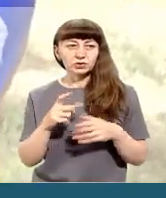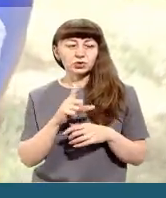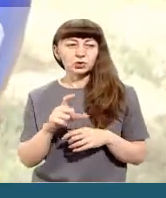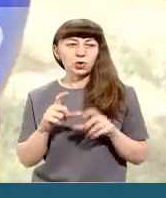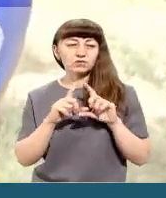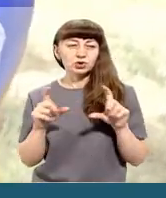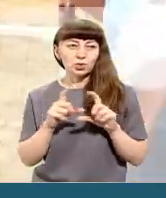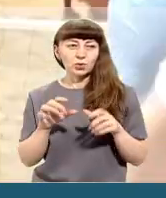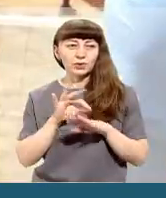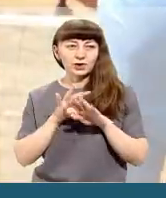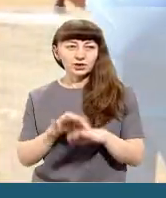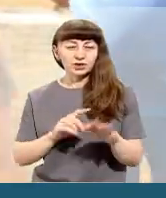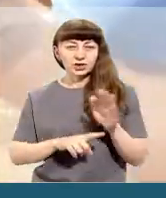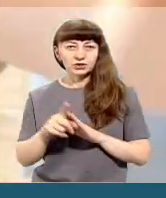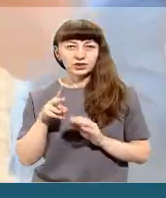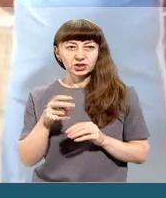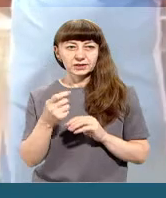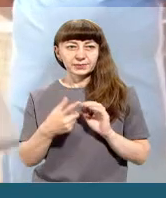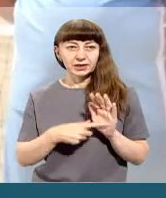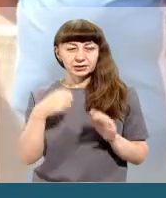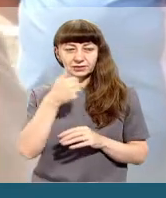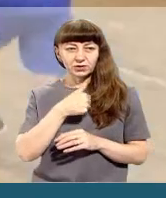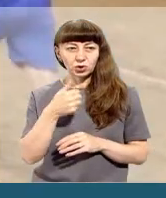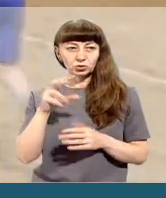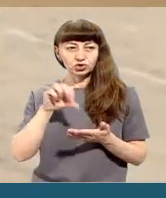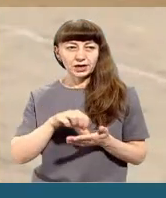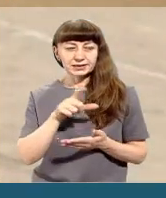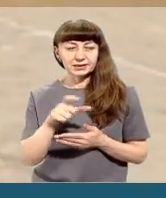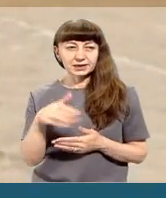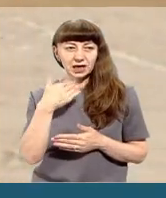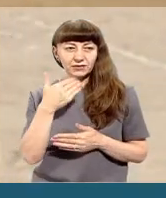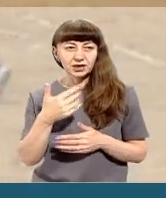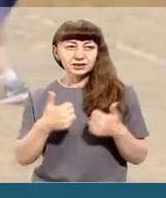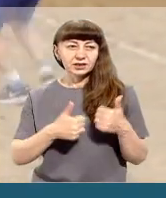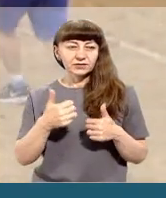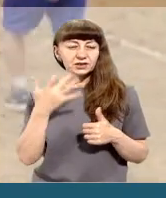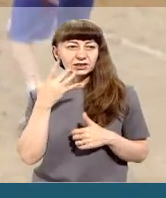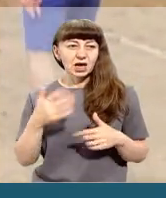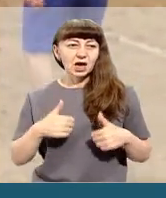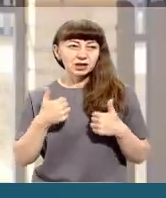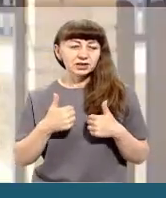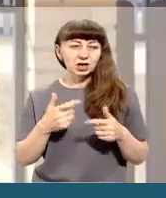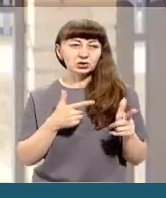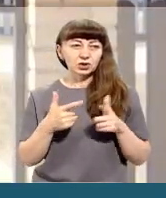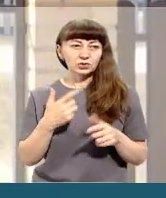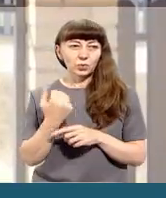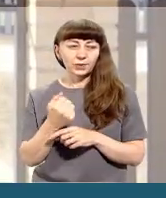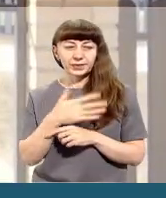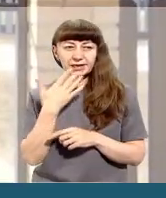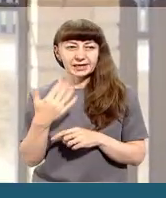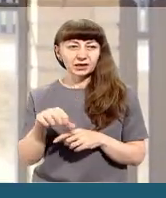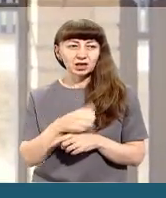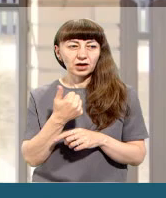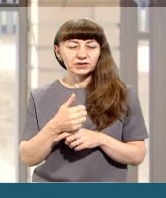школы проводят с 2017 года. Участники признаются, к соревнованиям всегда усердно готовятся. Но победа для них не